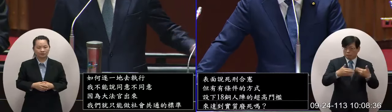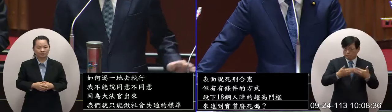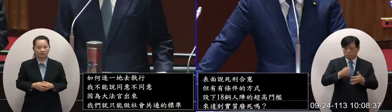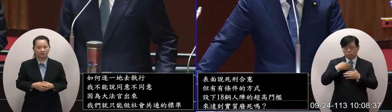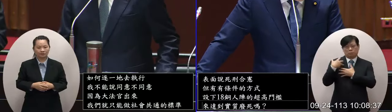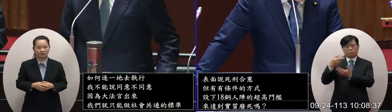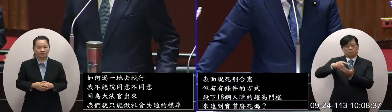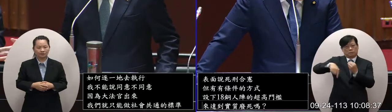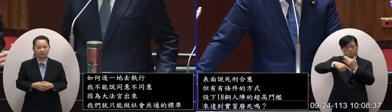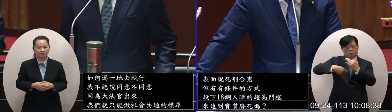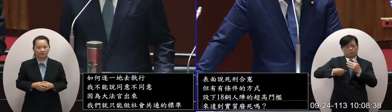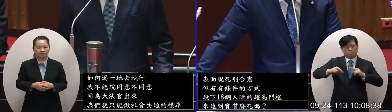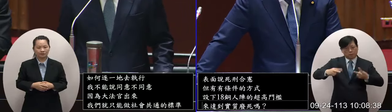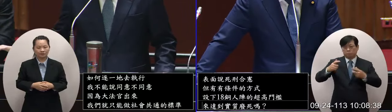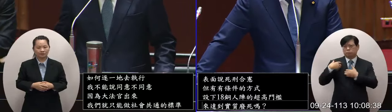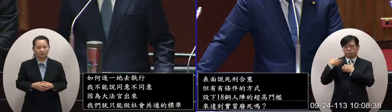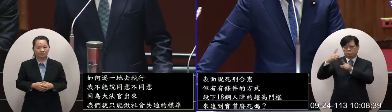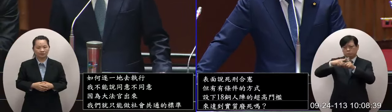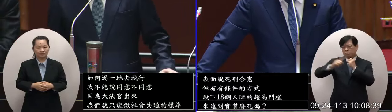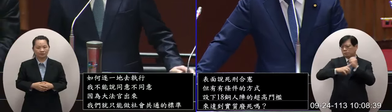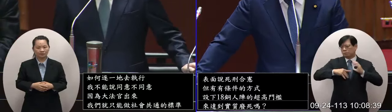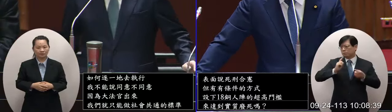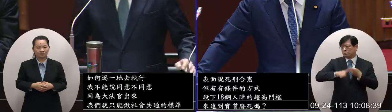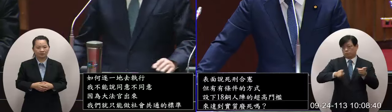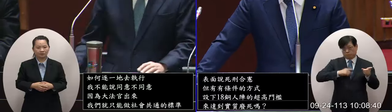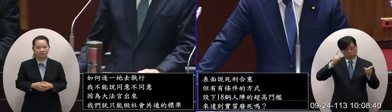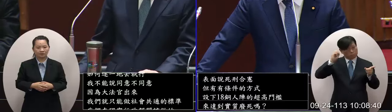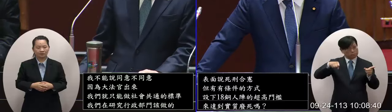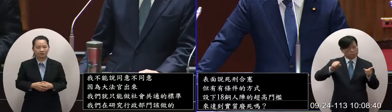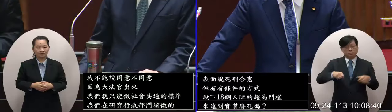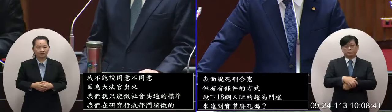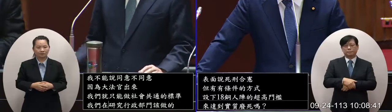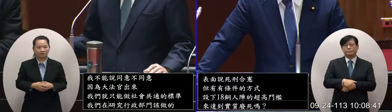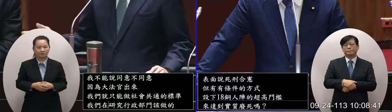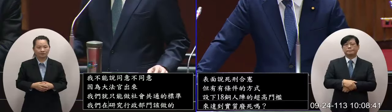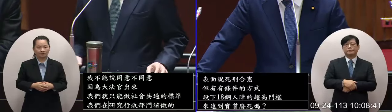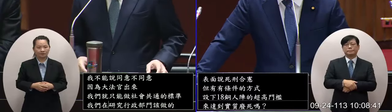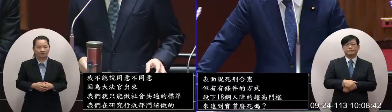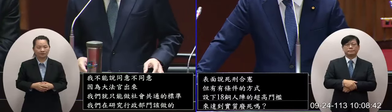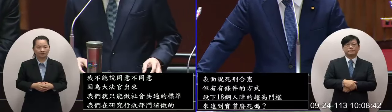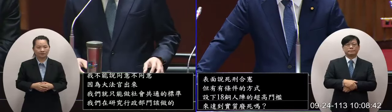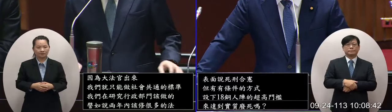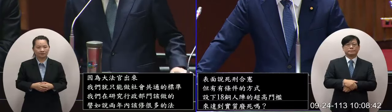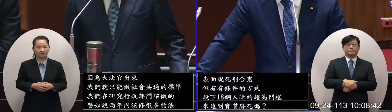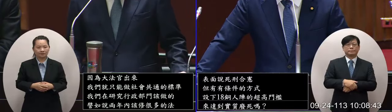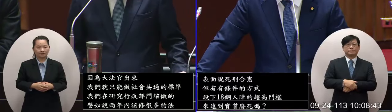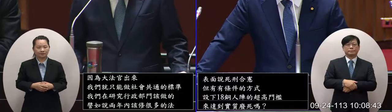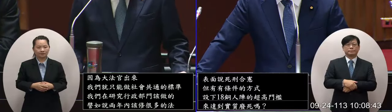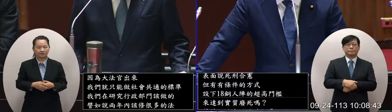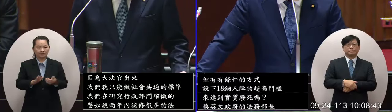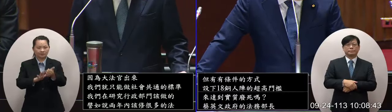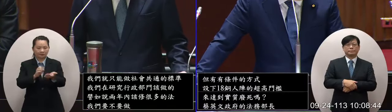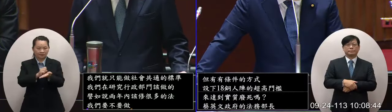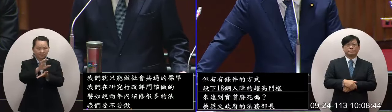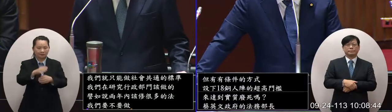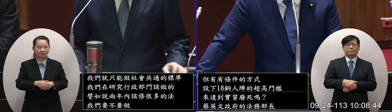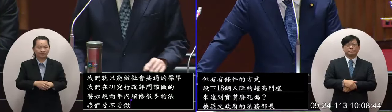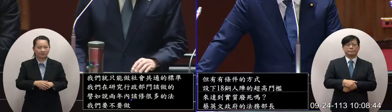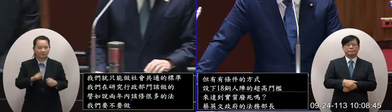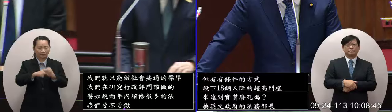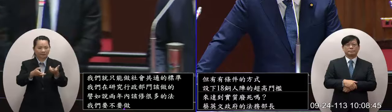法的方式决定，不应由大法官来解释。你认同这样的主张吗？ 部长说说看。 跟委员报告哈，那法务